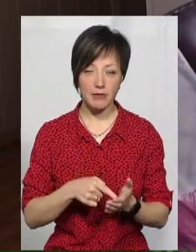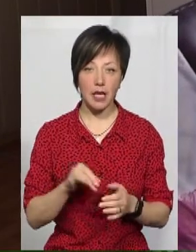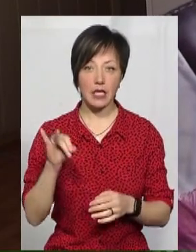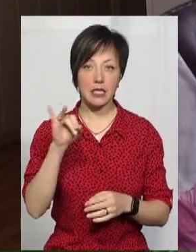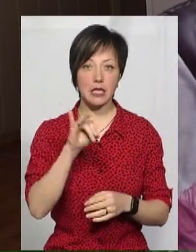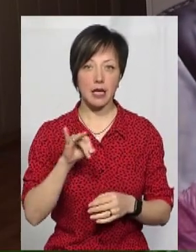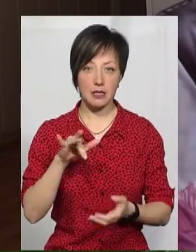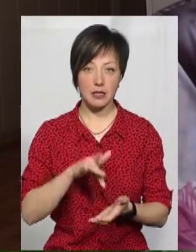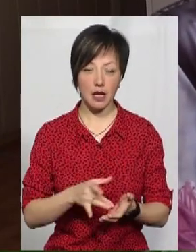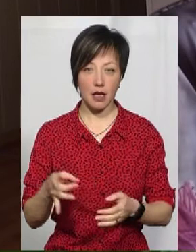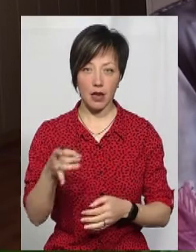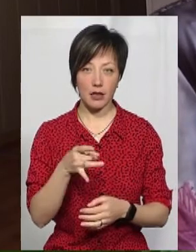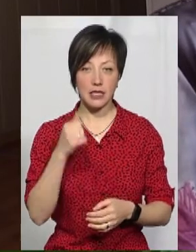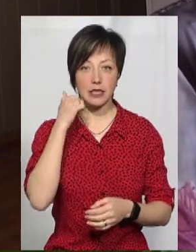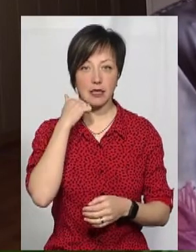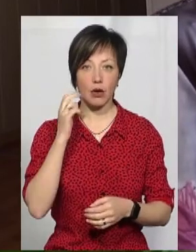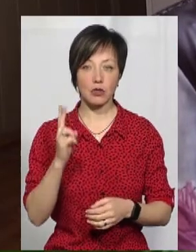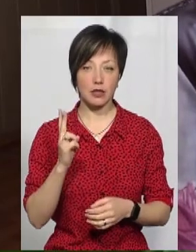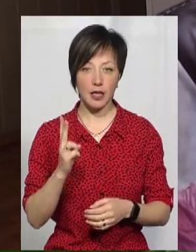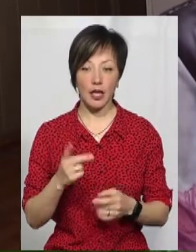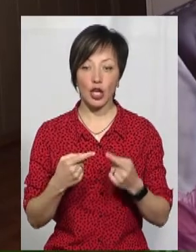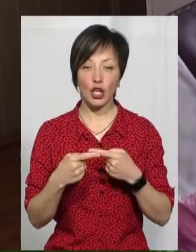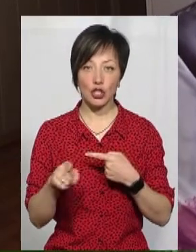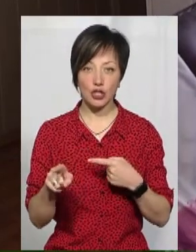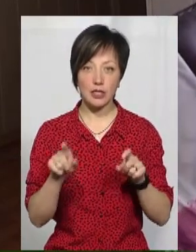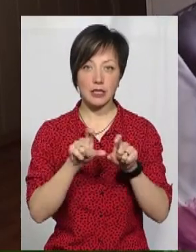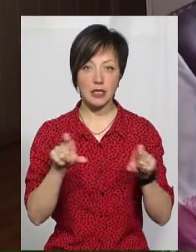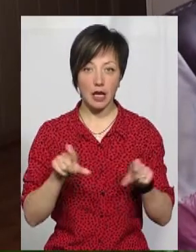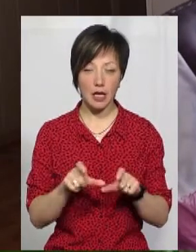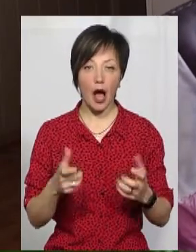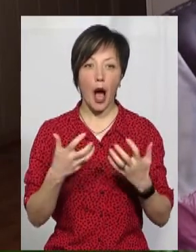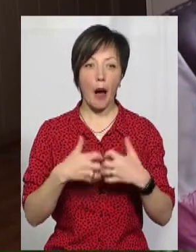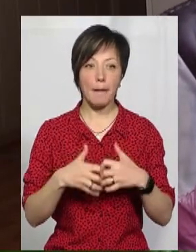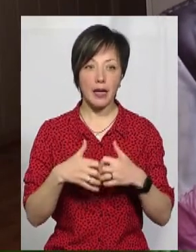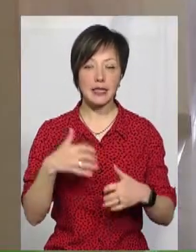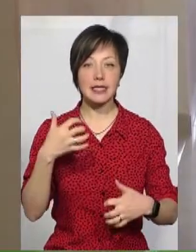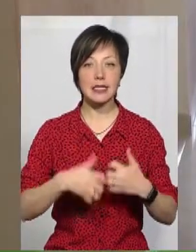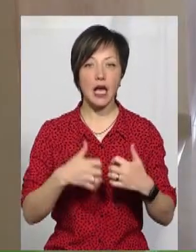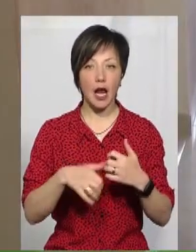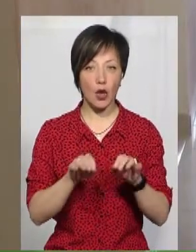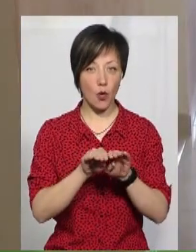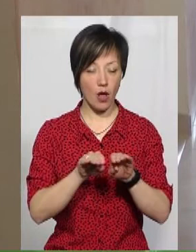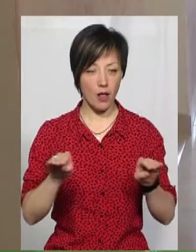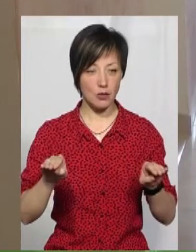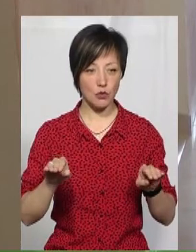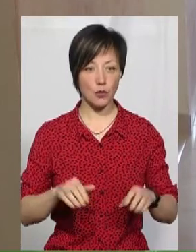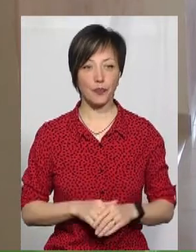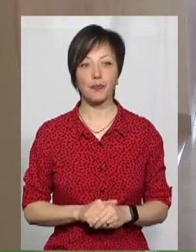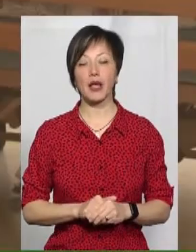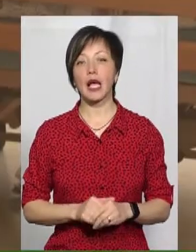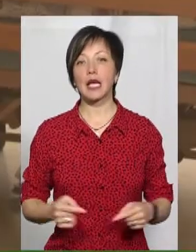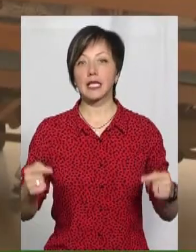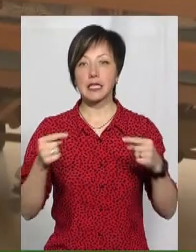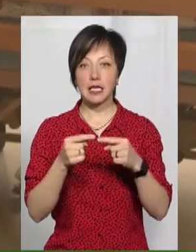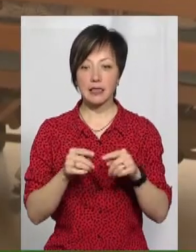Ізяславській ЦРЛ, і Калико-Старо-Константинівській ЦРЛ. Всіх інших закладах це апарати середнього класу. За словами Аліни Костенко. Згідно